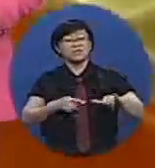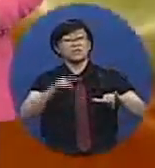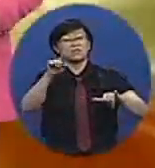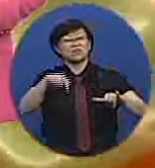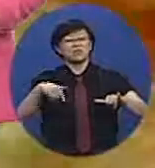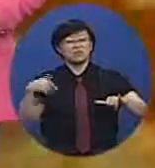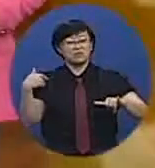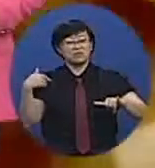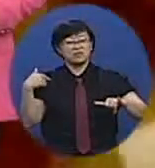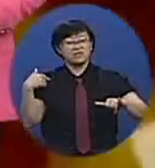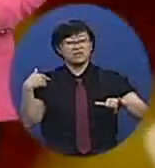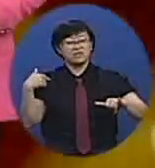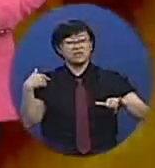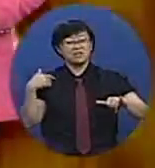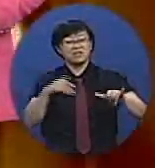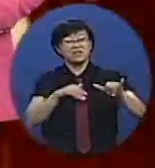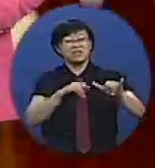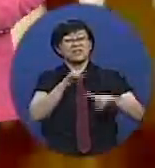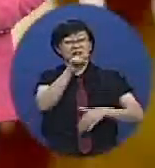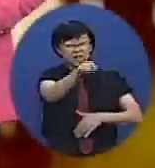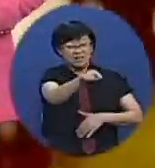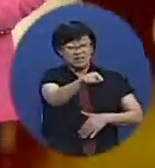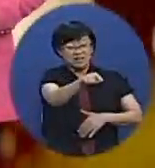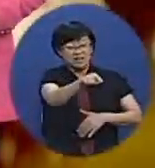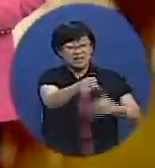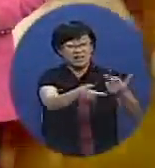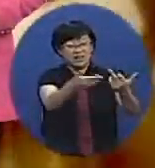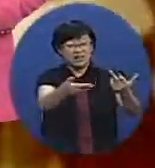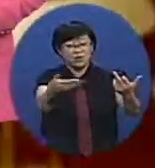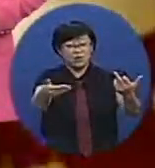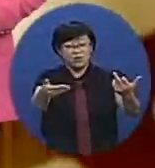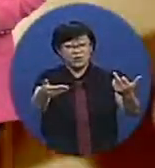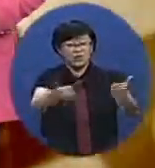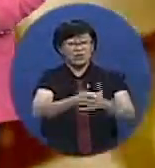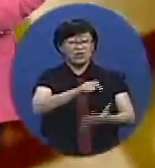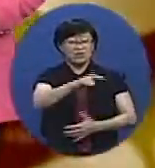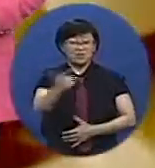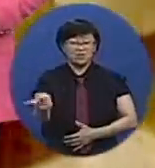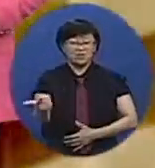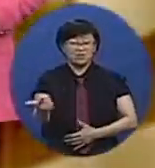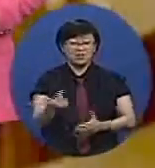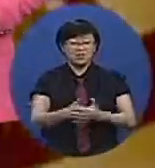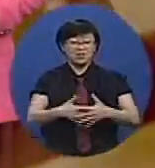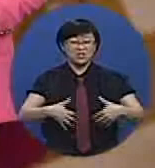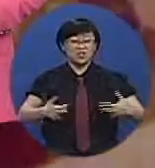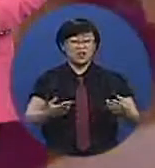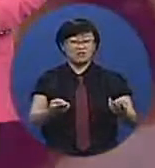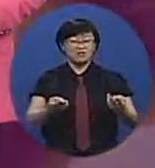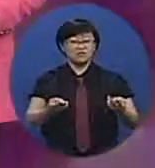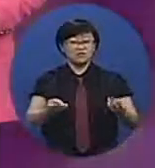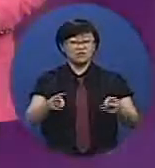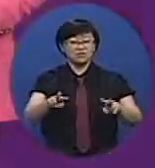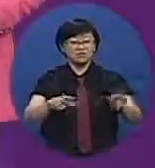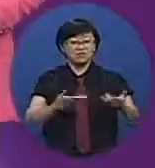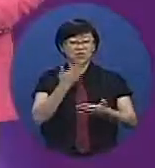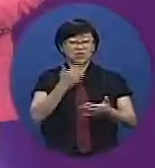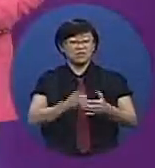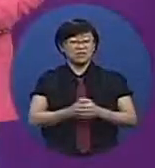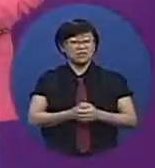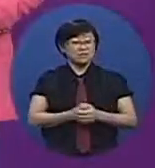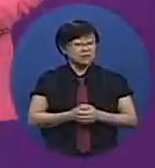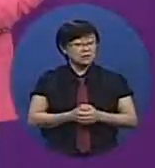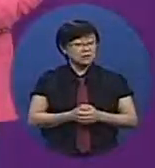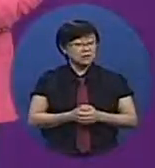몰랐는데 네. 거기 가갖고는 이제 그 저녁에 이제 그 갈비집 가서 갈비를 먹은 뒤 밖에서 야외에서 먹은